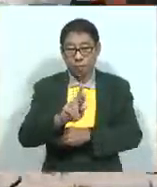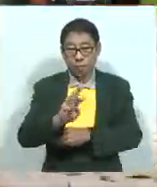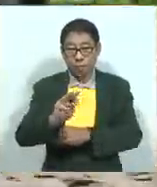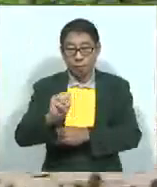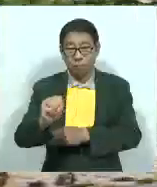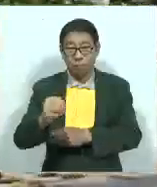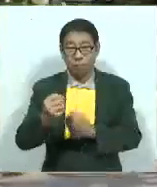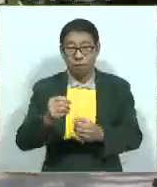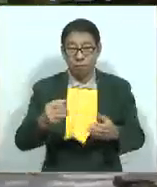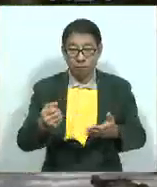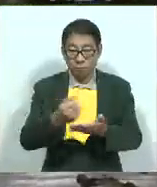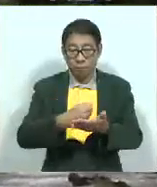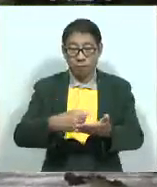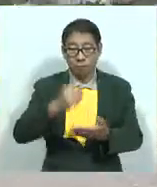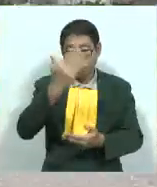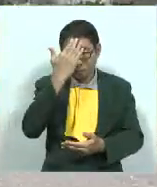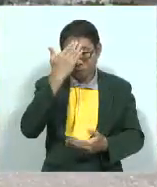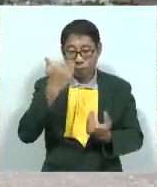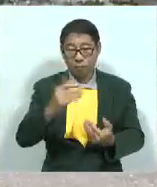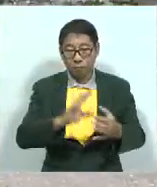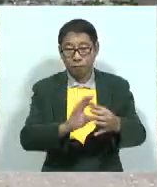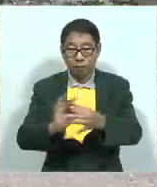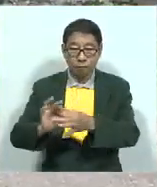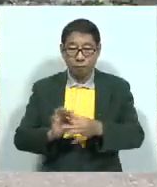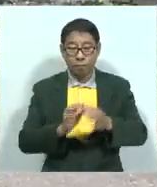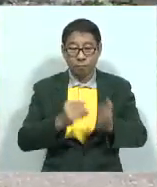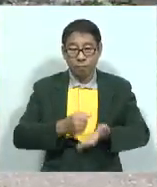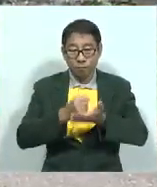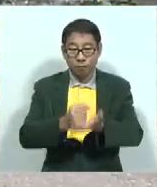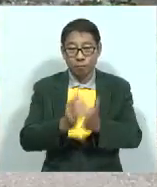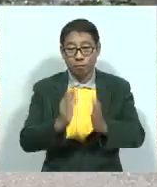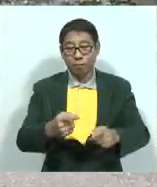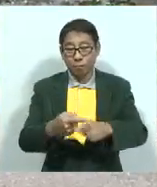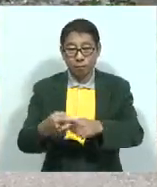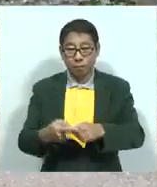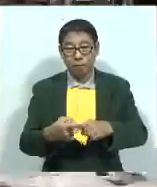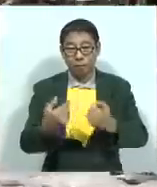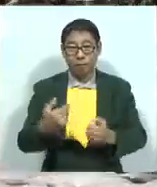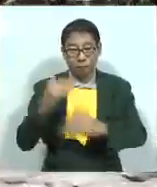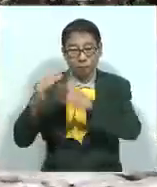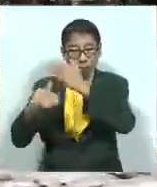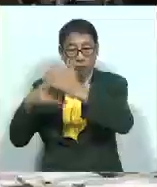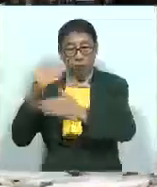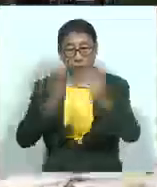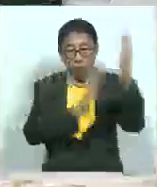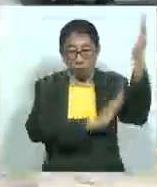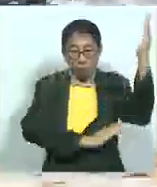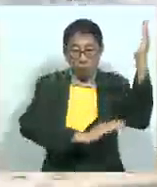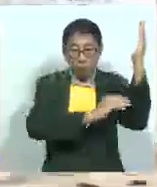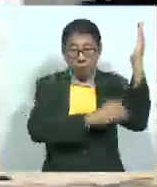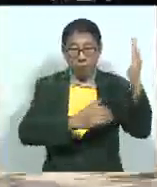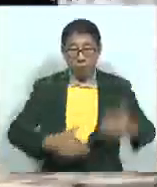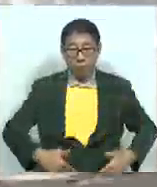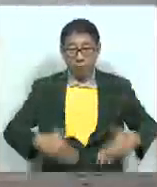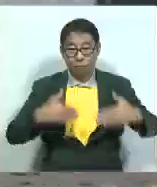น่วยงานที่เกี่ยวข้องเร่งให้ความช่วยเหลือผู้เสียชีวิตและผู้บาดเจ็บควบคู่กับการเดินหน้าด้านการพัฒนาพื้นที่และคุณภาพชีวิ